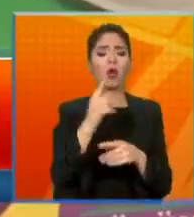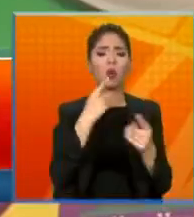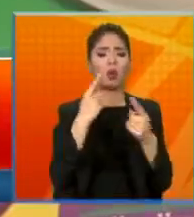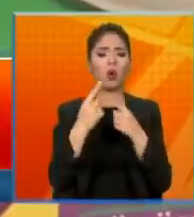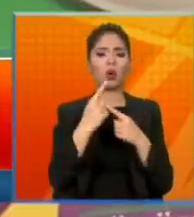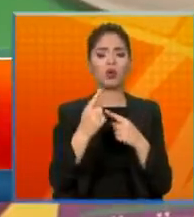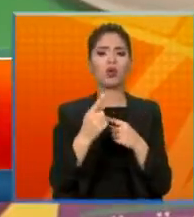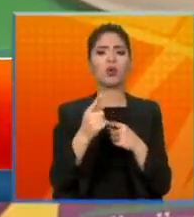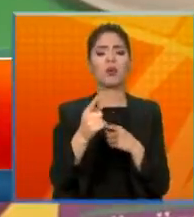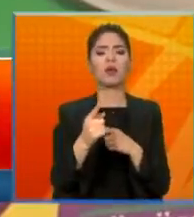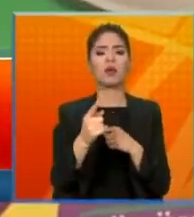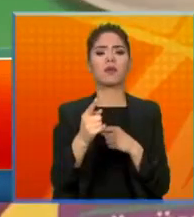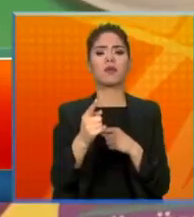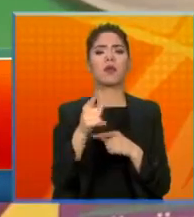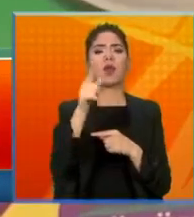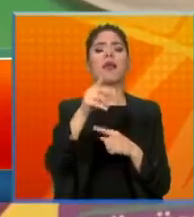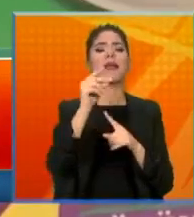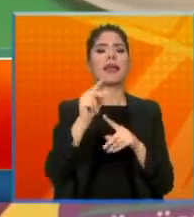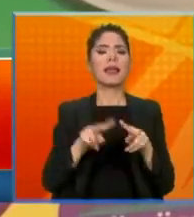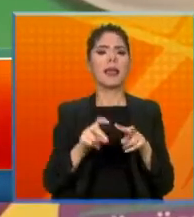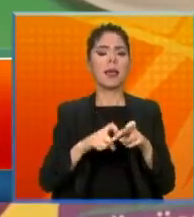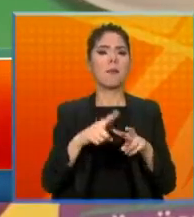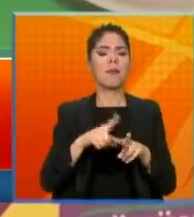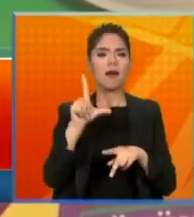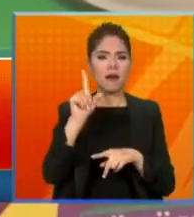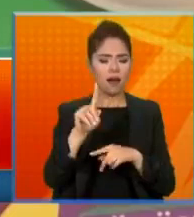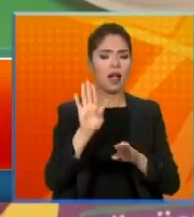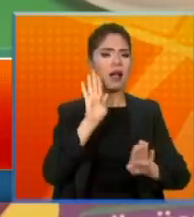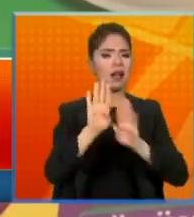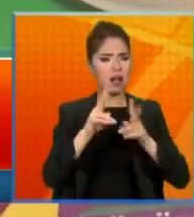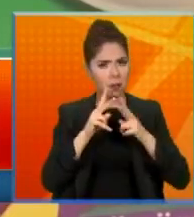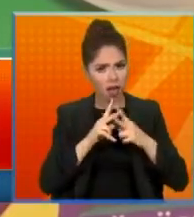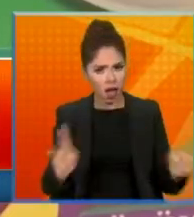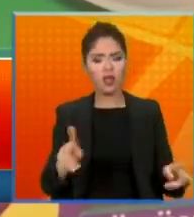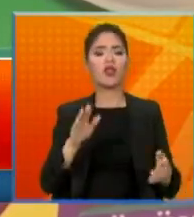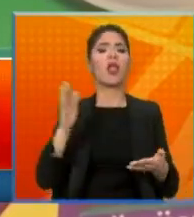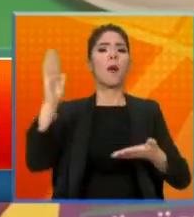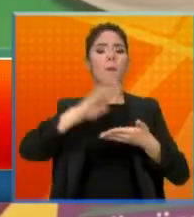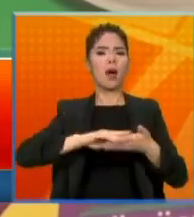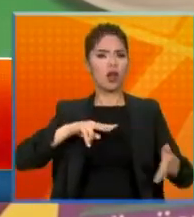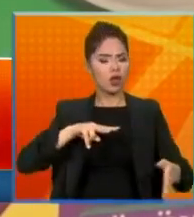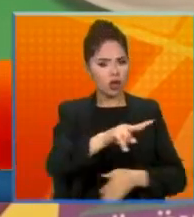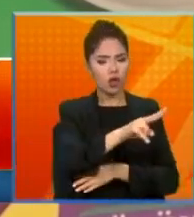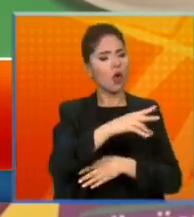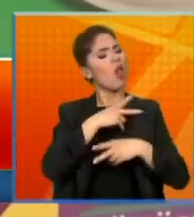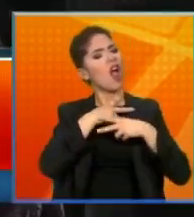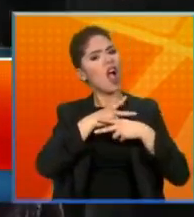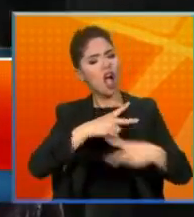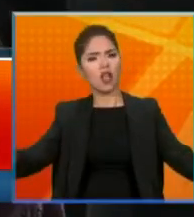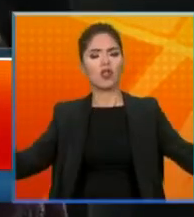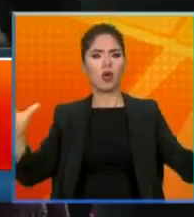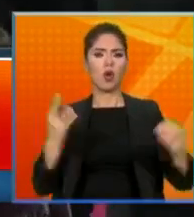aratmadı. İmralı'nın kapılarını açın ki barışın yolu sonuna kadar